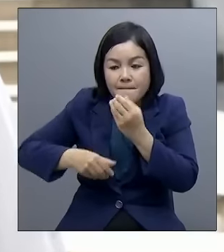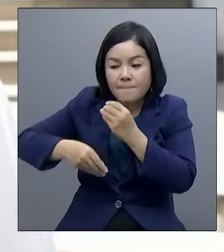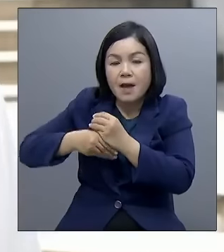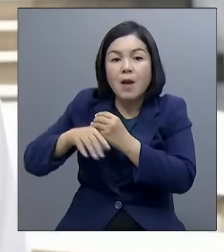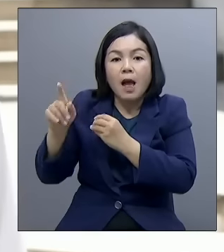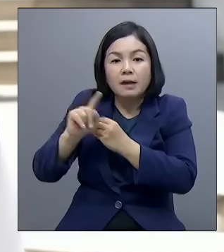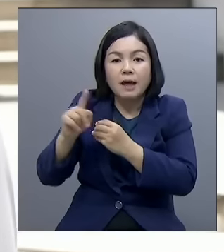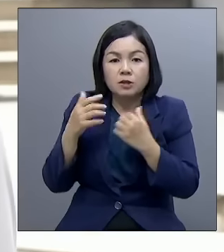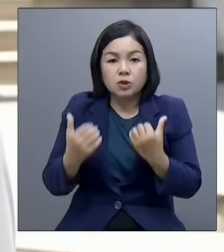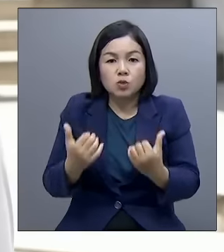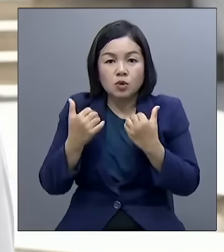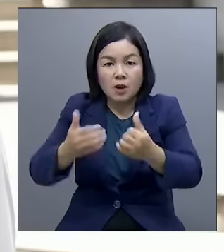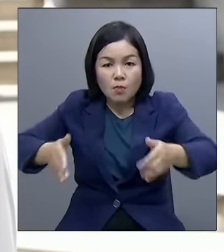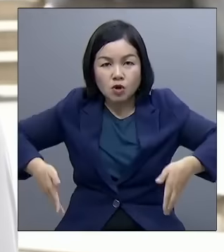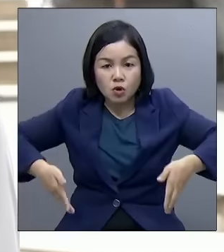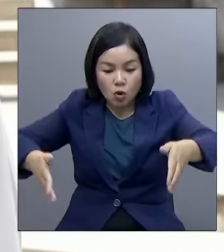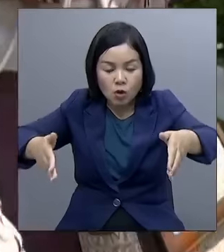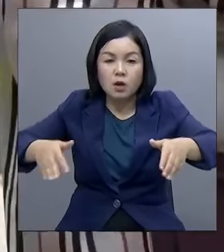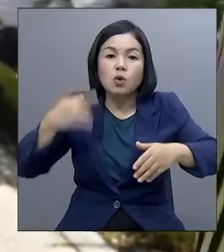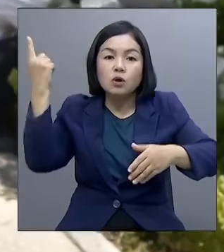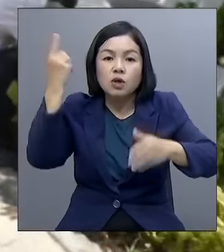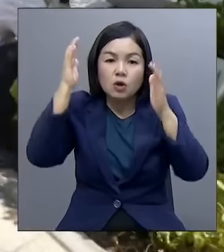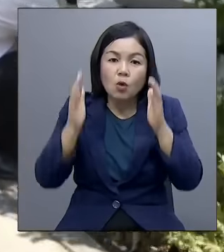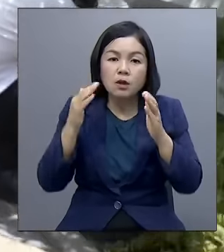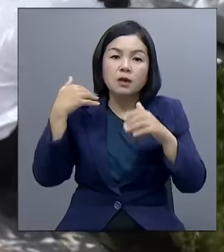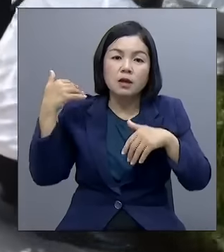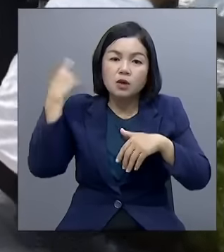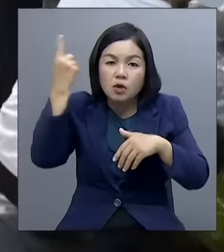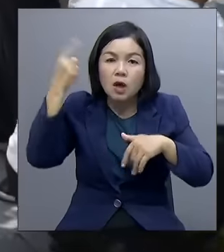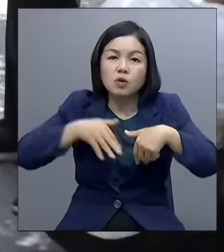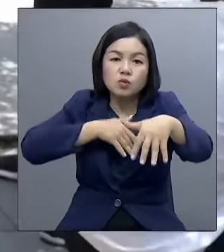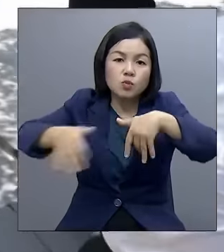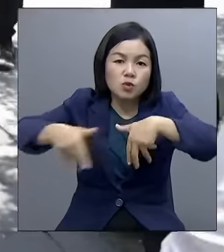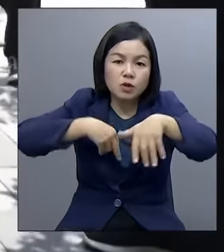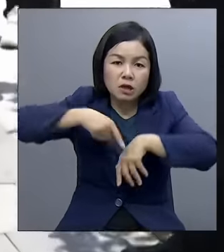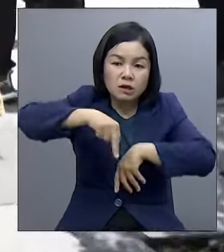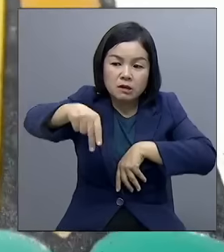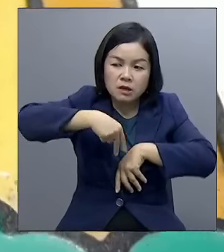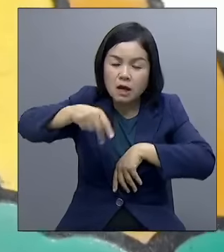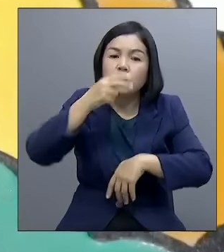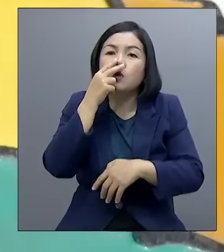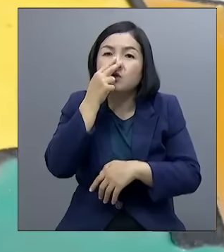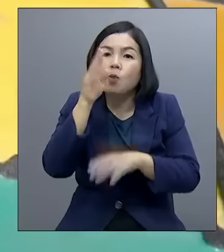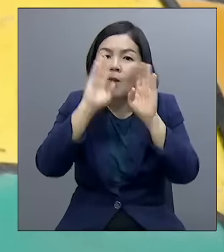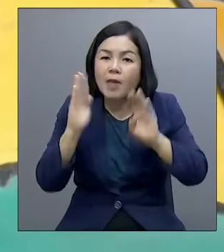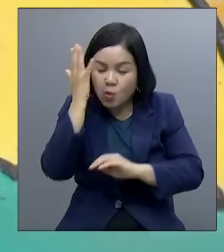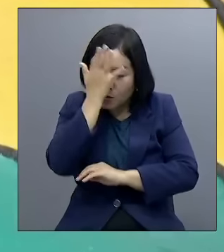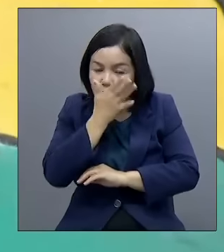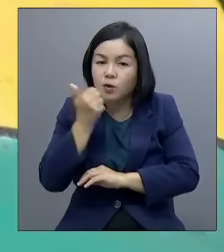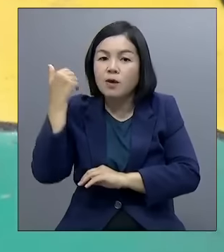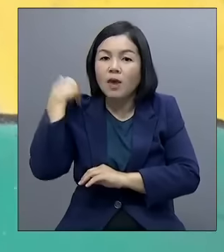บริเวณนี้มันเป็นถนนที่มีนักท่องเที่ยวเยอะมีผู้มาติดต่อโฆษณาเยอะทีนี้ก็จะมองในมุมของความสวยงามด้วยอย่